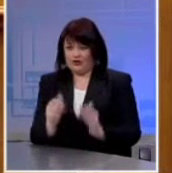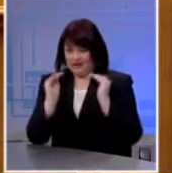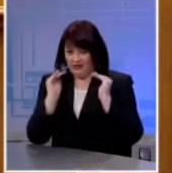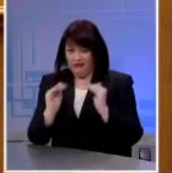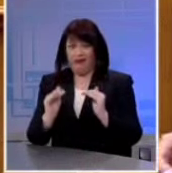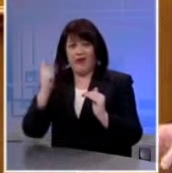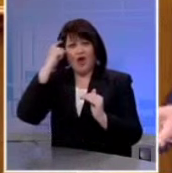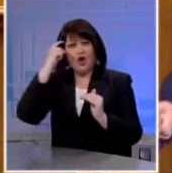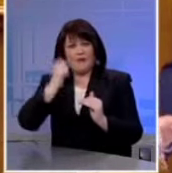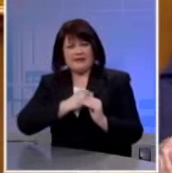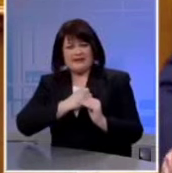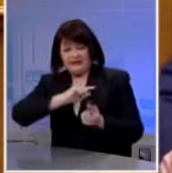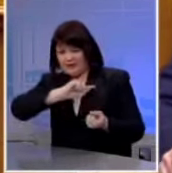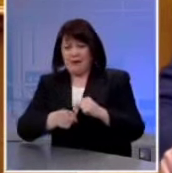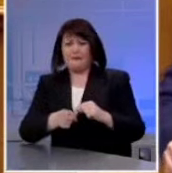την άποψή του?